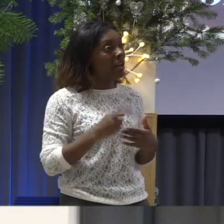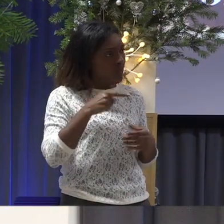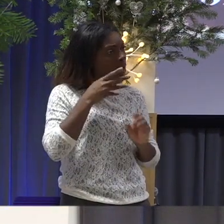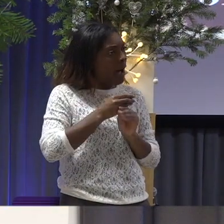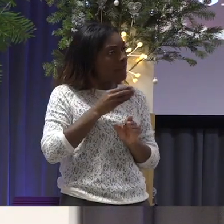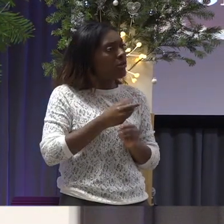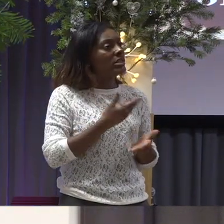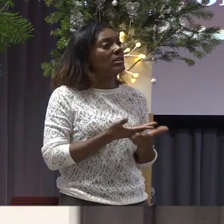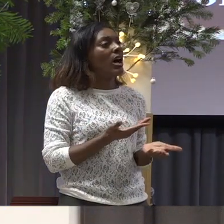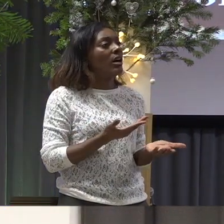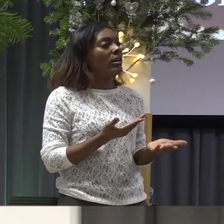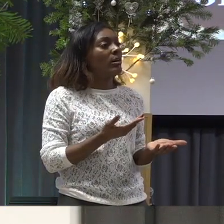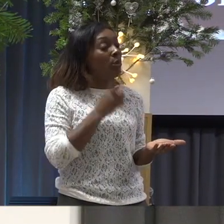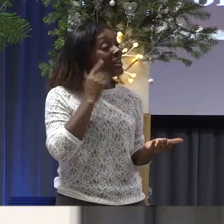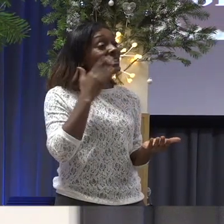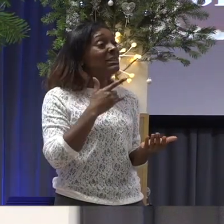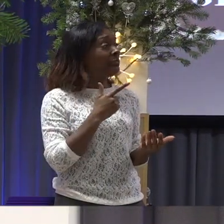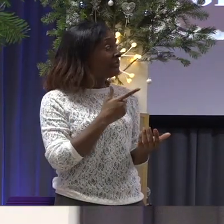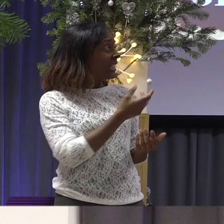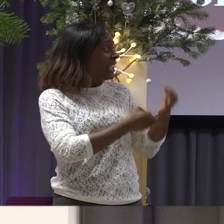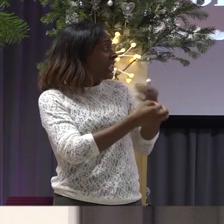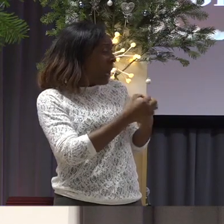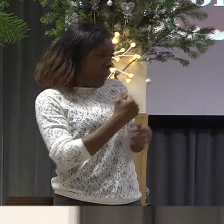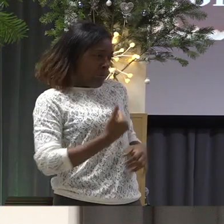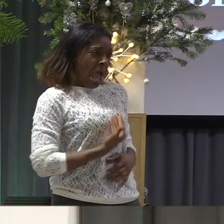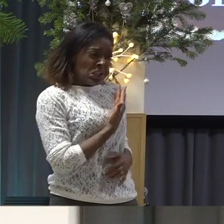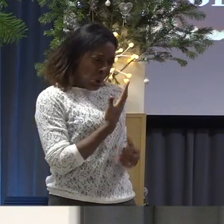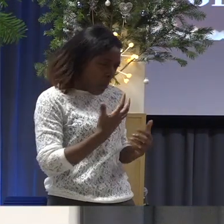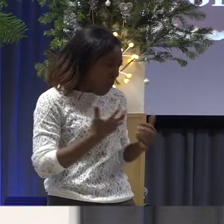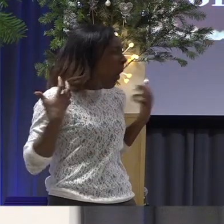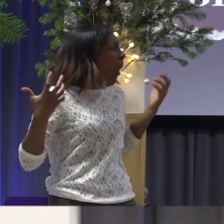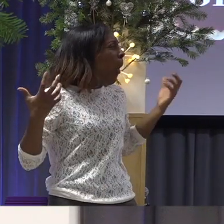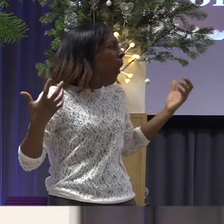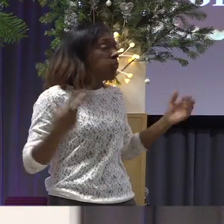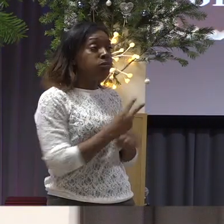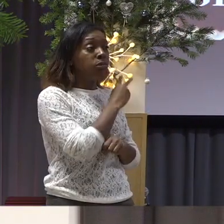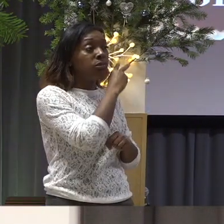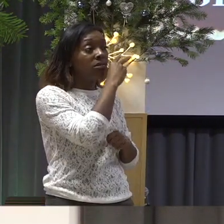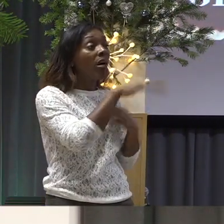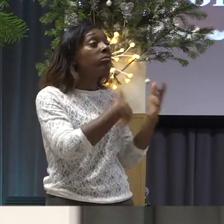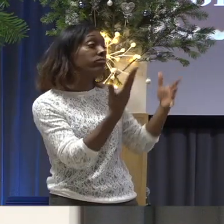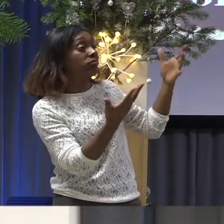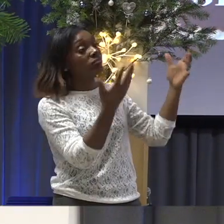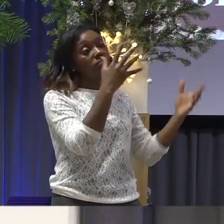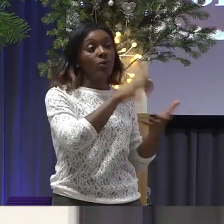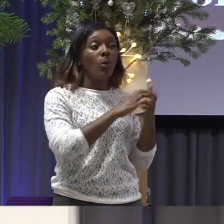vous savez, ça va ouvrir une spirale. Et dans l'engrenage, on se rend coup pour coup et puis ça devient